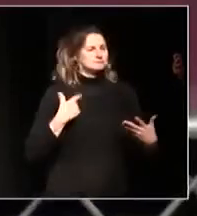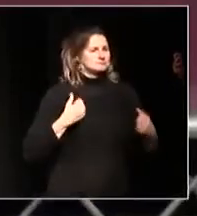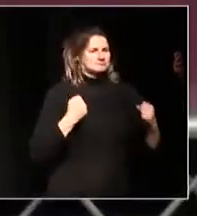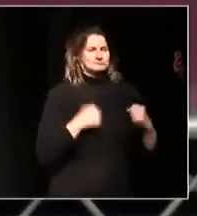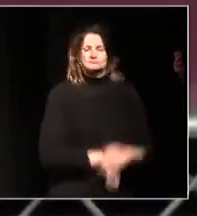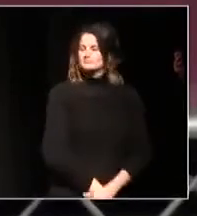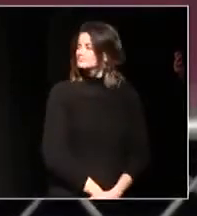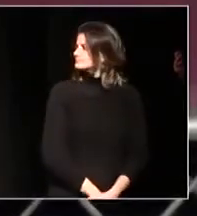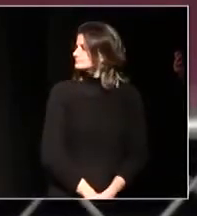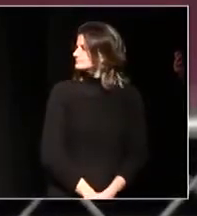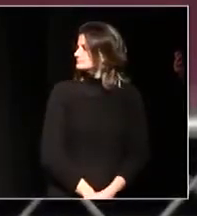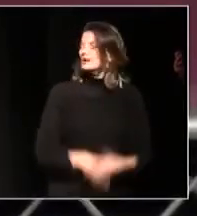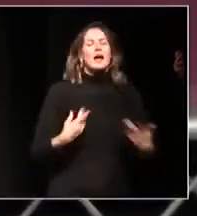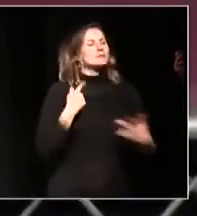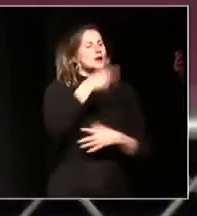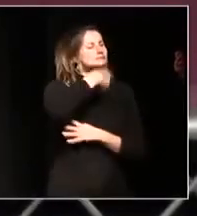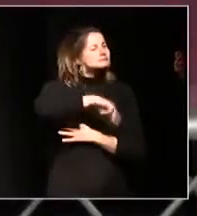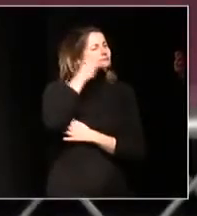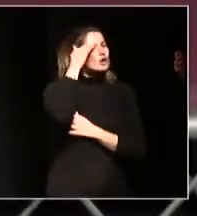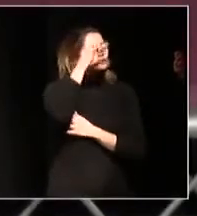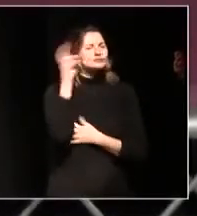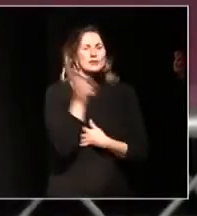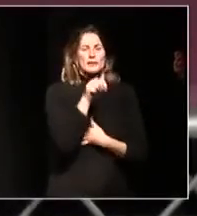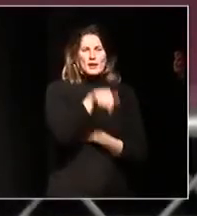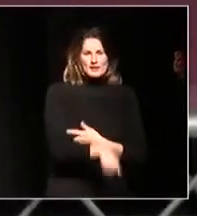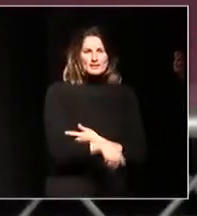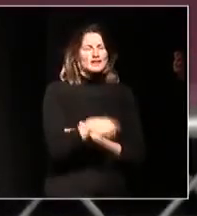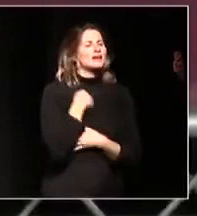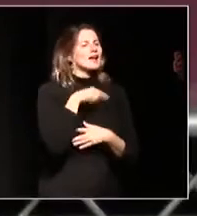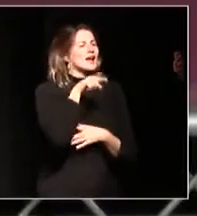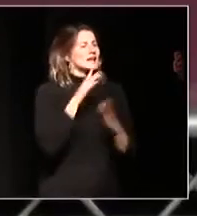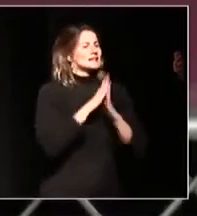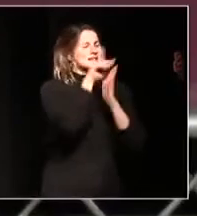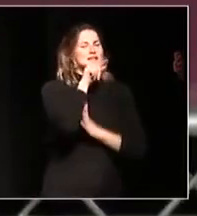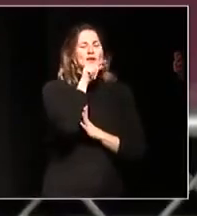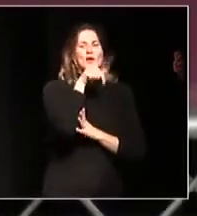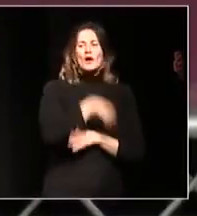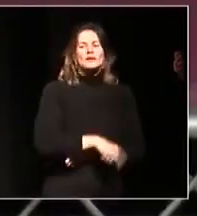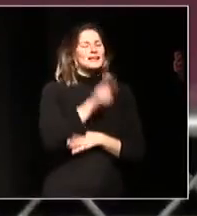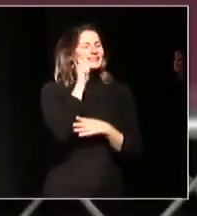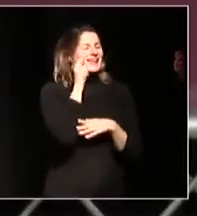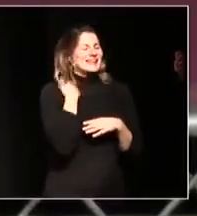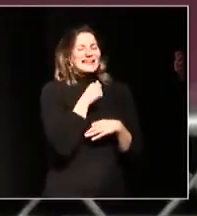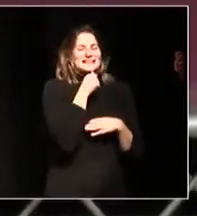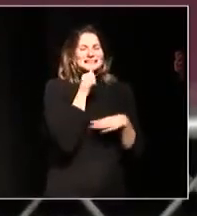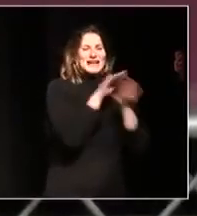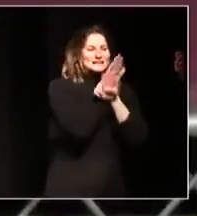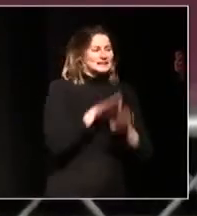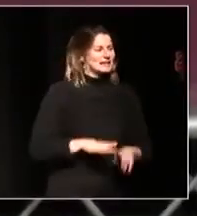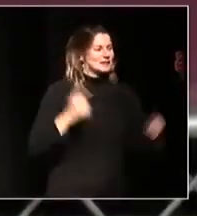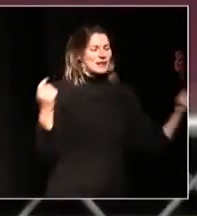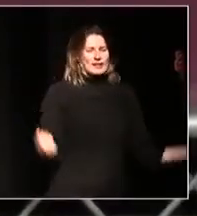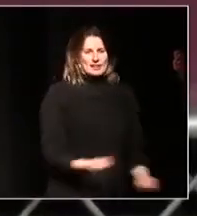Ayo. A veure, és una il·lusió estar aquí a Santa Coloma, en aquest dia ja final d'aquesta